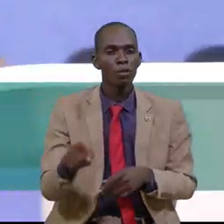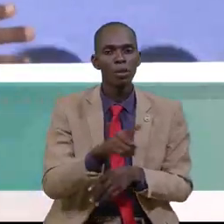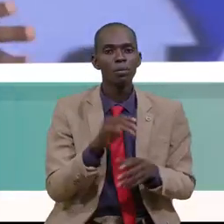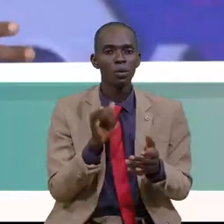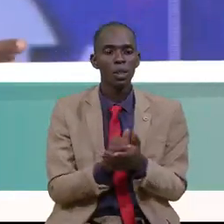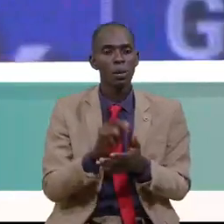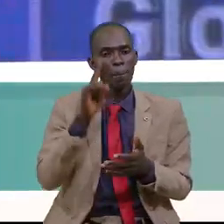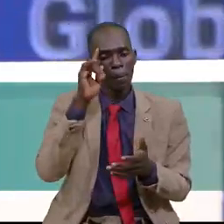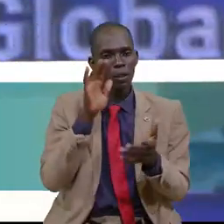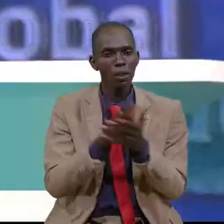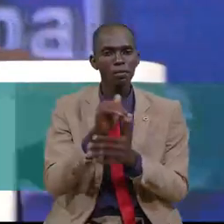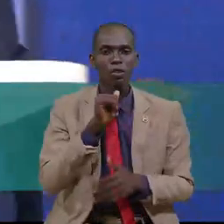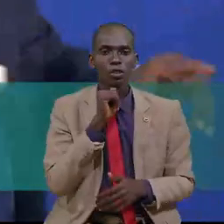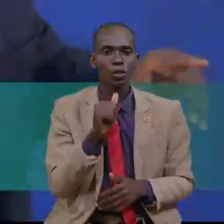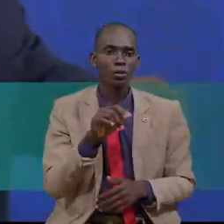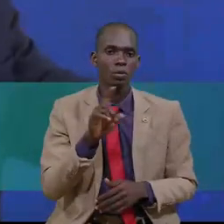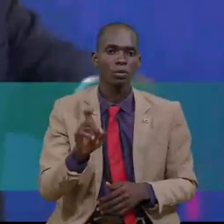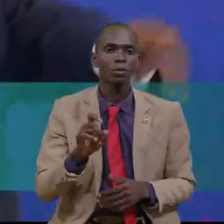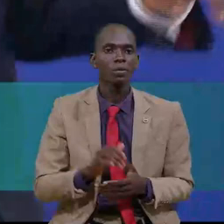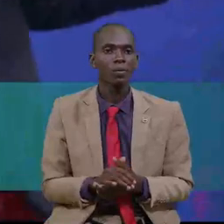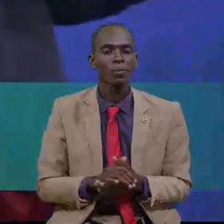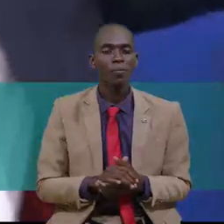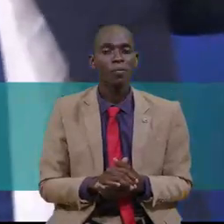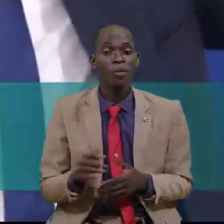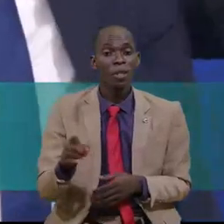ceux qui avaient désobéi.